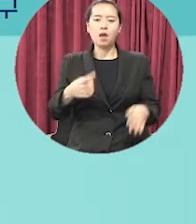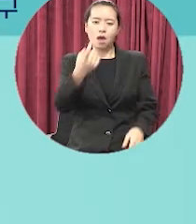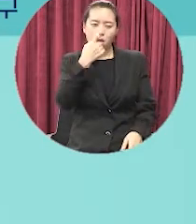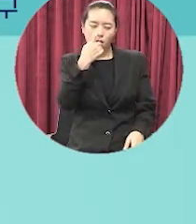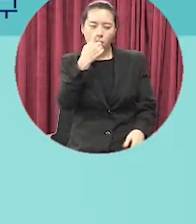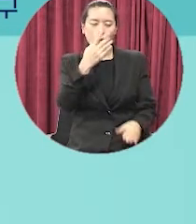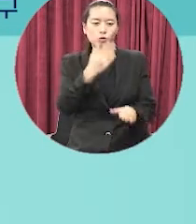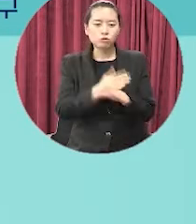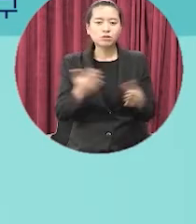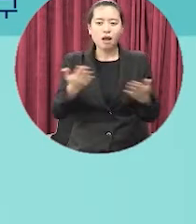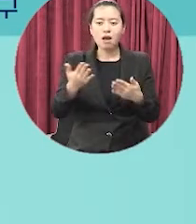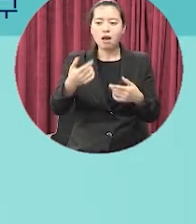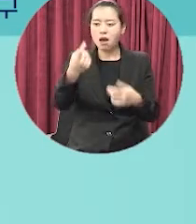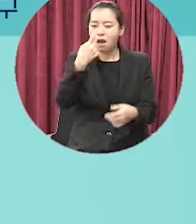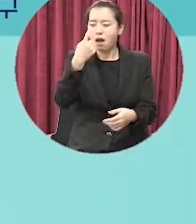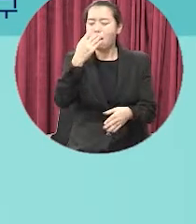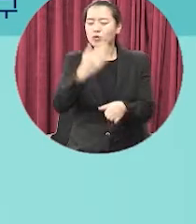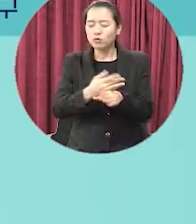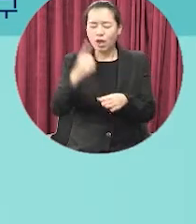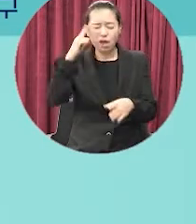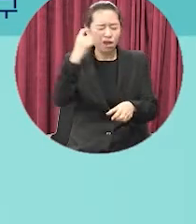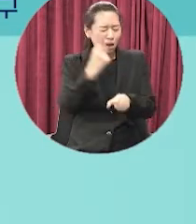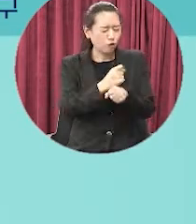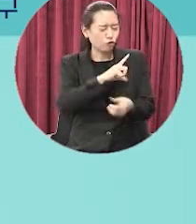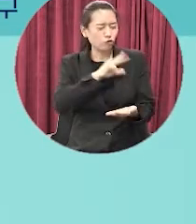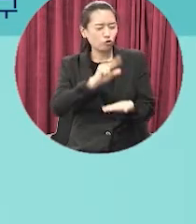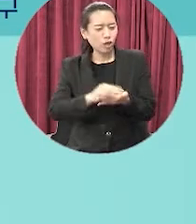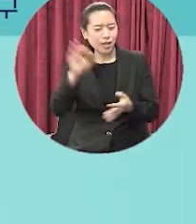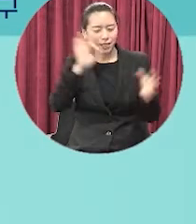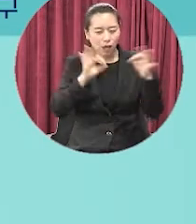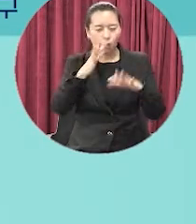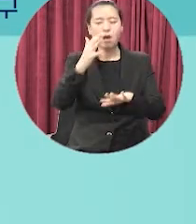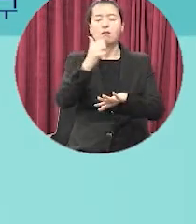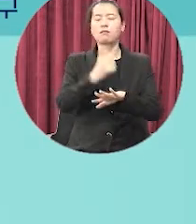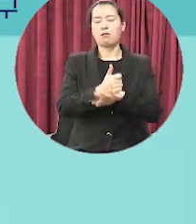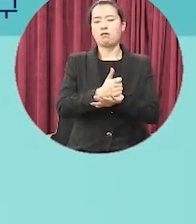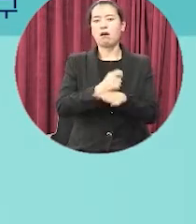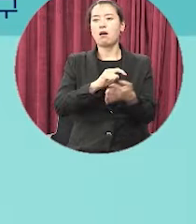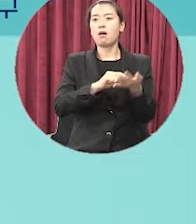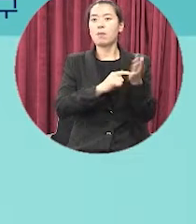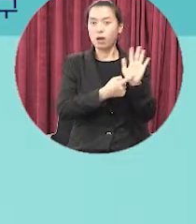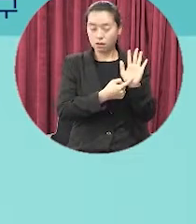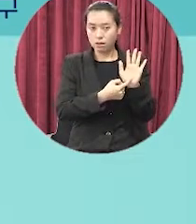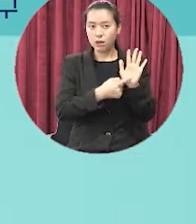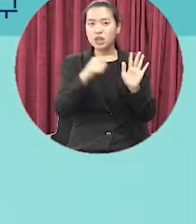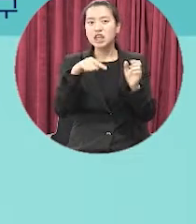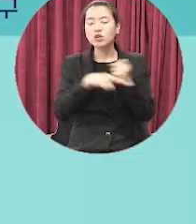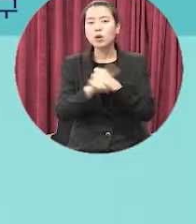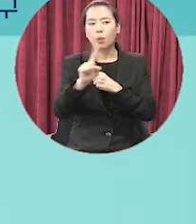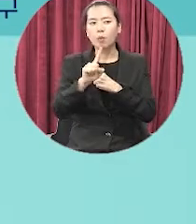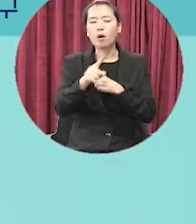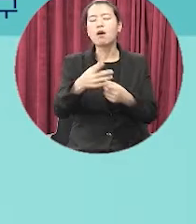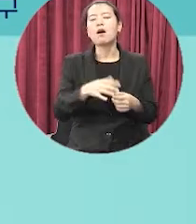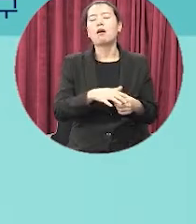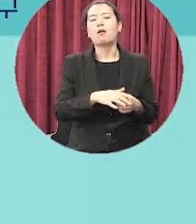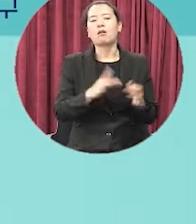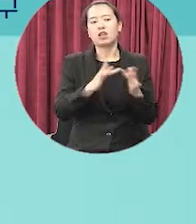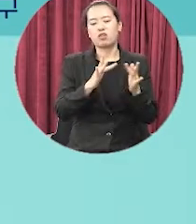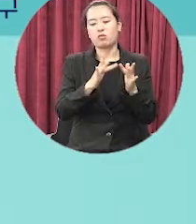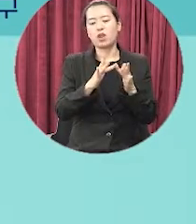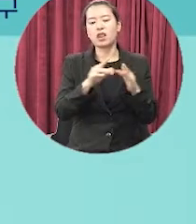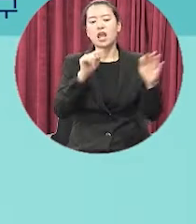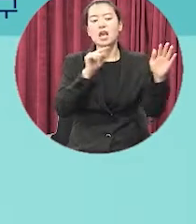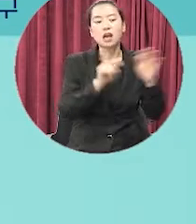해도 굉장히 중요한 연구 주제로 찾아내고 조각까지 될 수 있을 만큼 이런 망에 생산력이 생산성이 굉장히